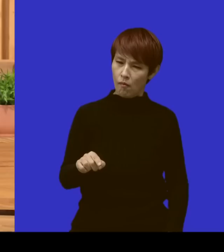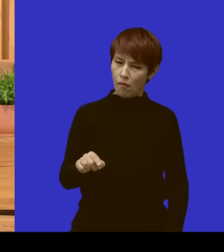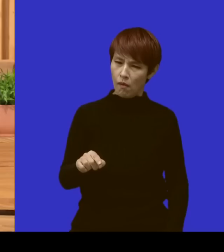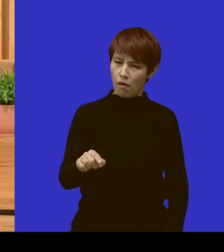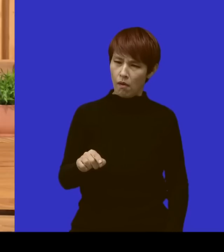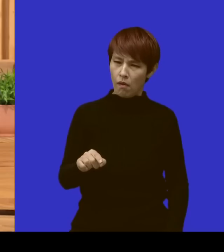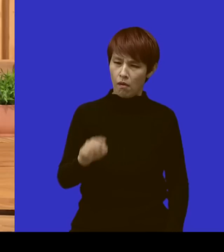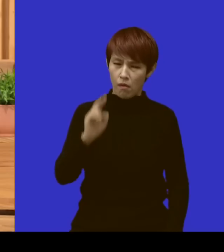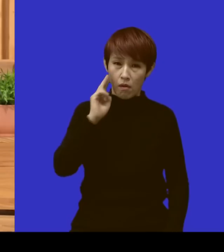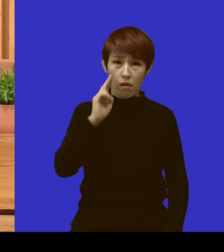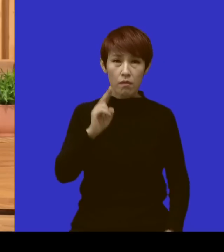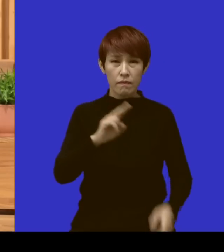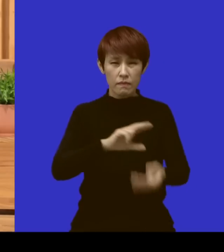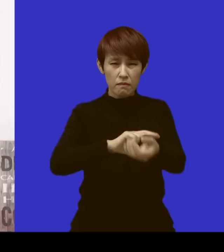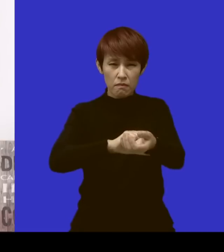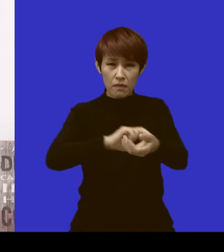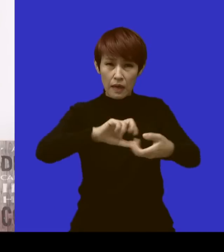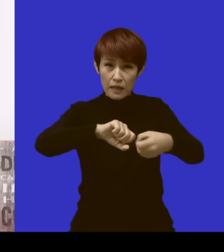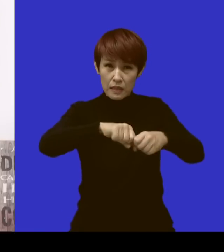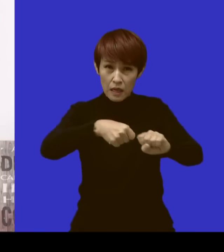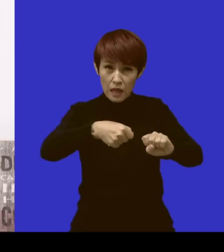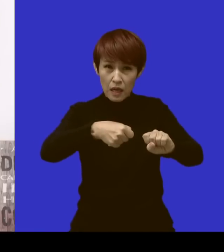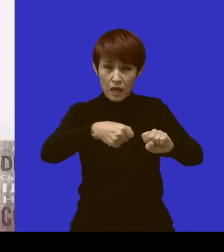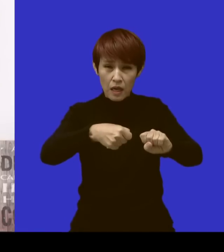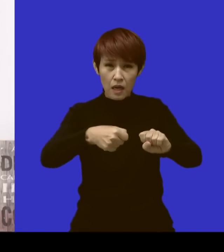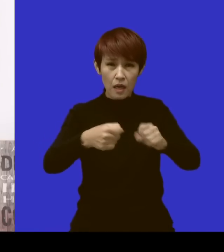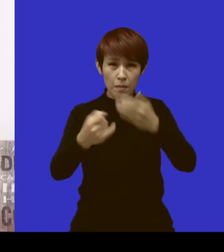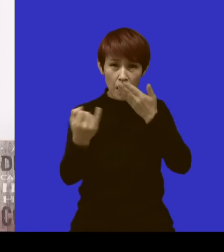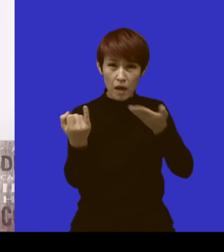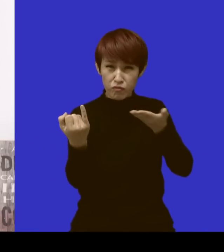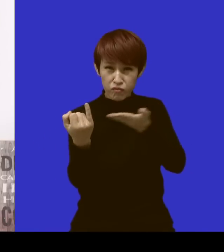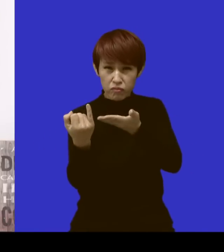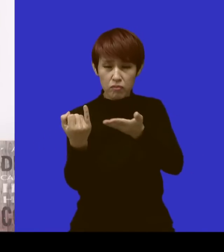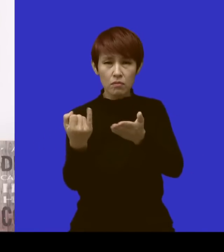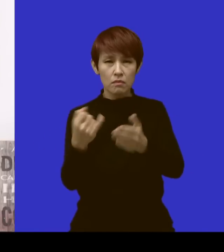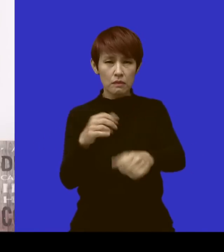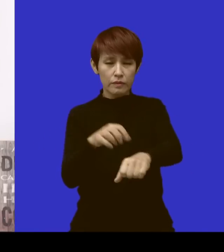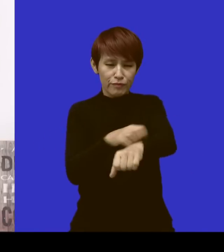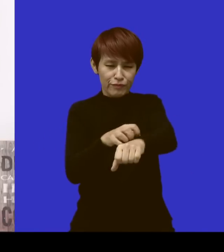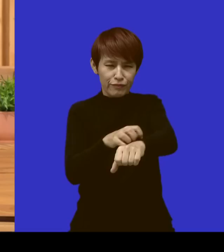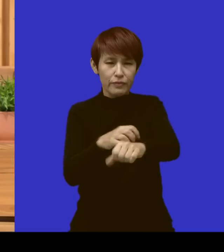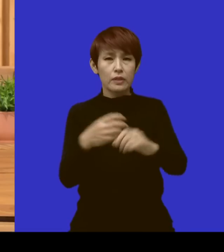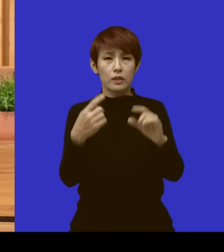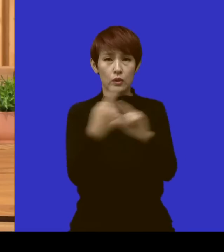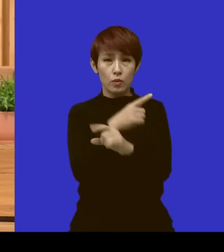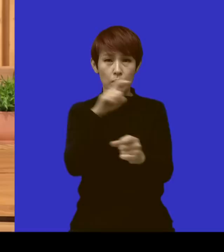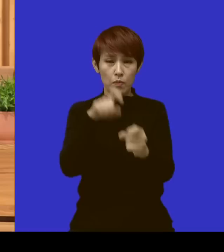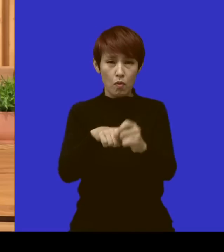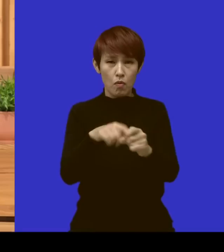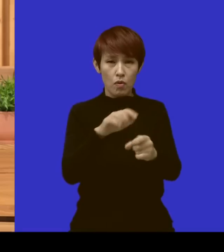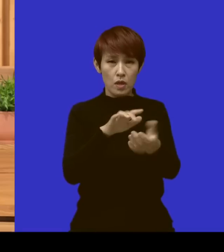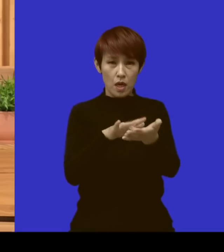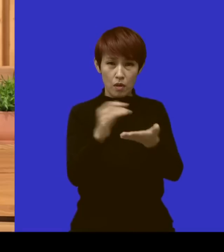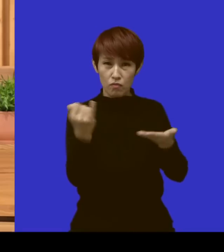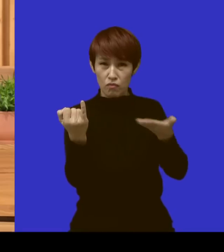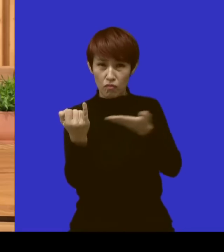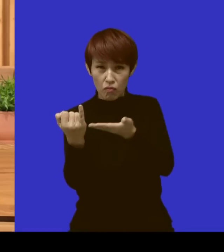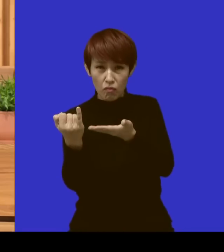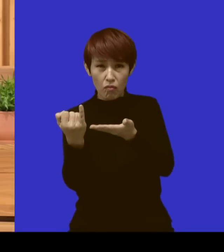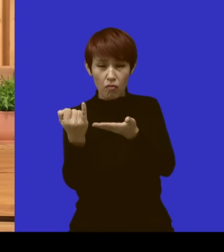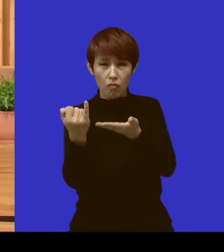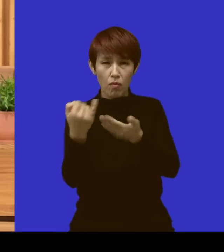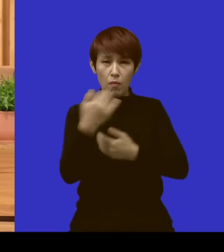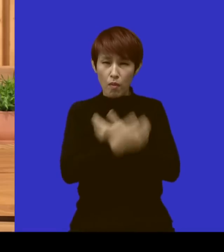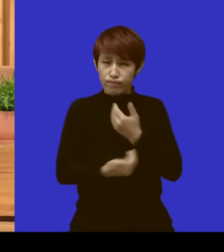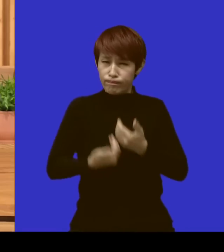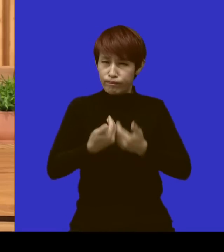어려운. 한약이었나요? 네. 네, 한약을 네. 아토피 치료를 위해서 한약을 먹었는데 네. 이상 반응이 일어난 거예요. 네. 어떤